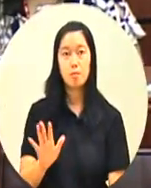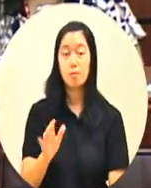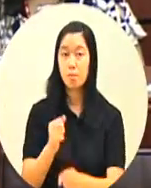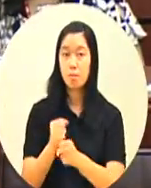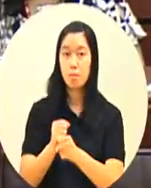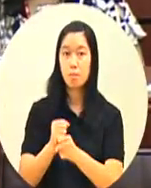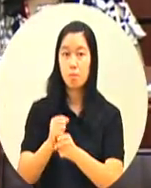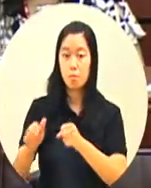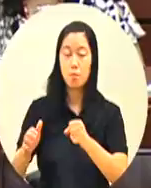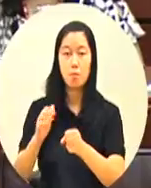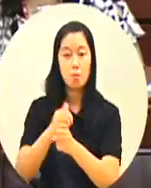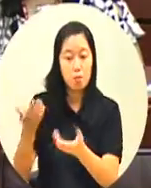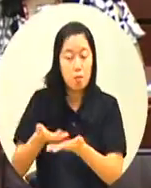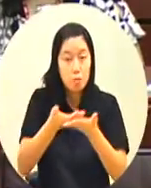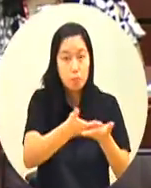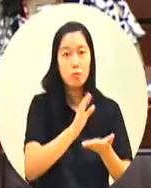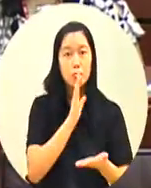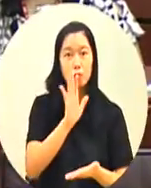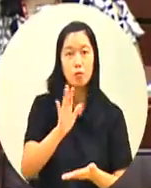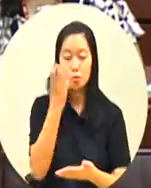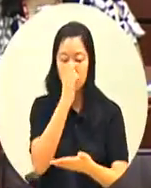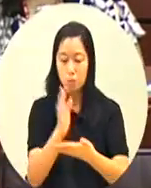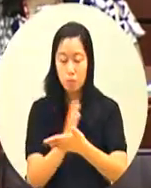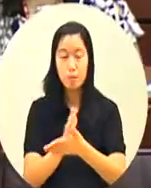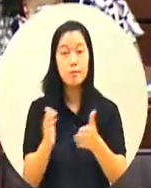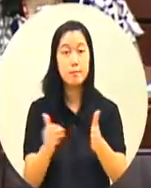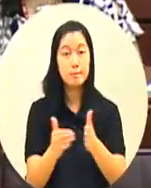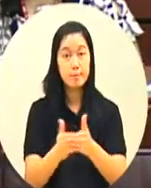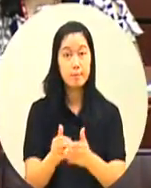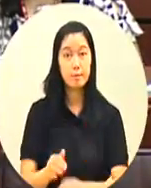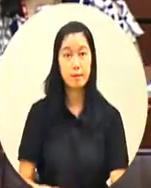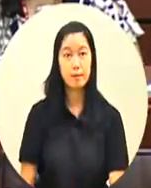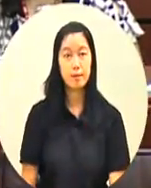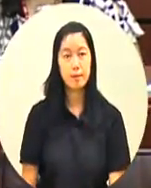整送过一次，那我们也审查完毕。那现在